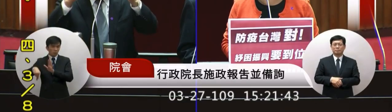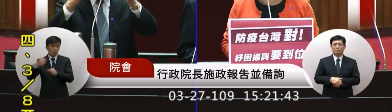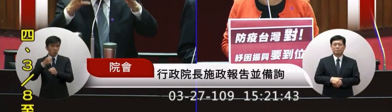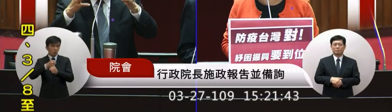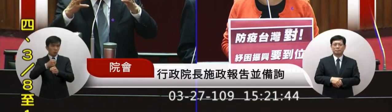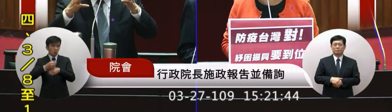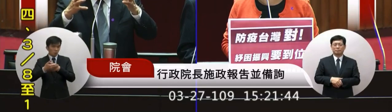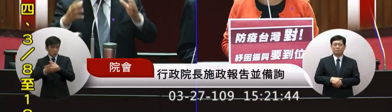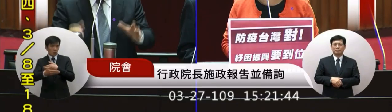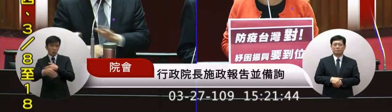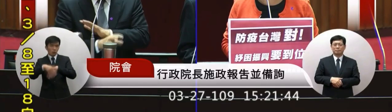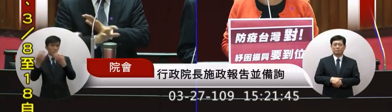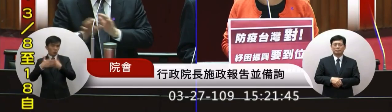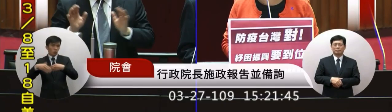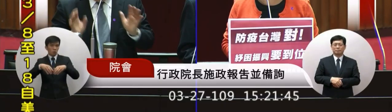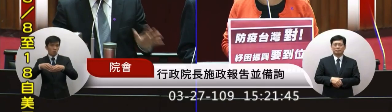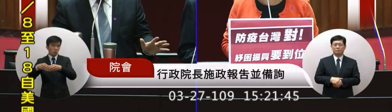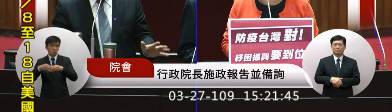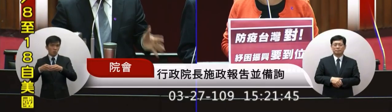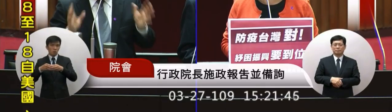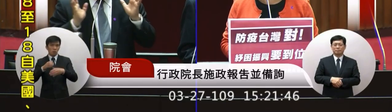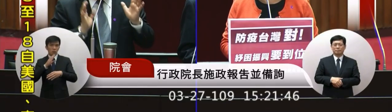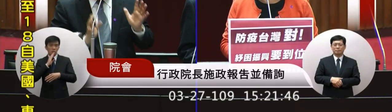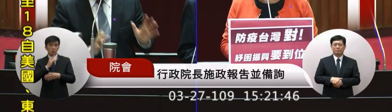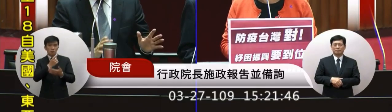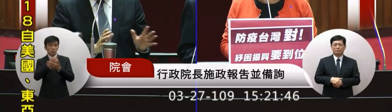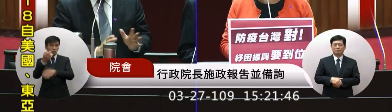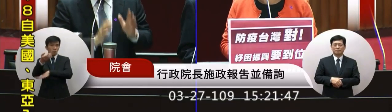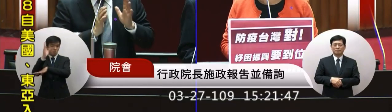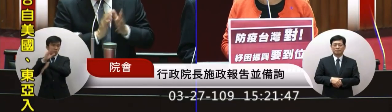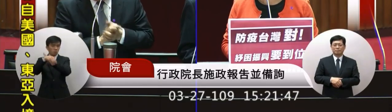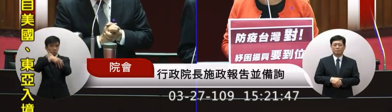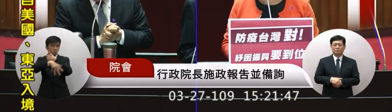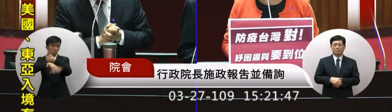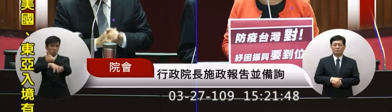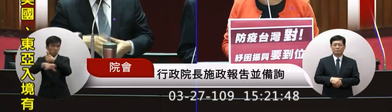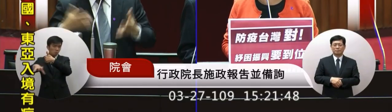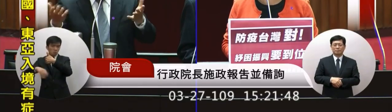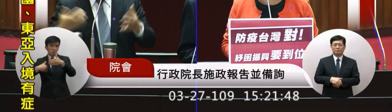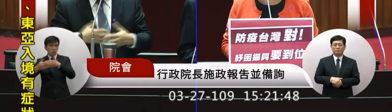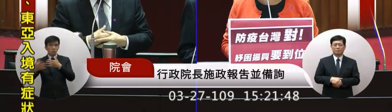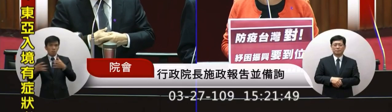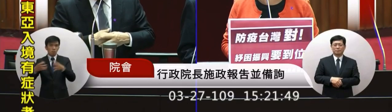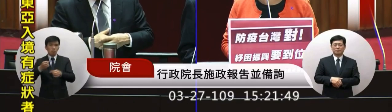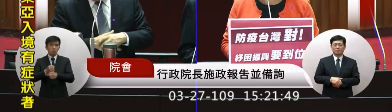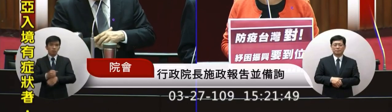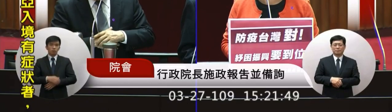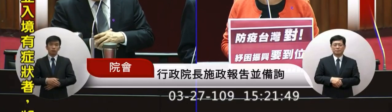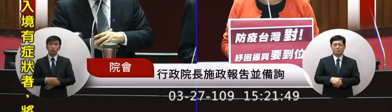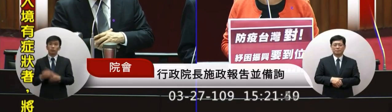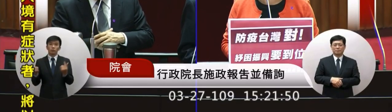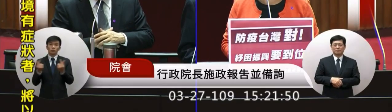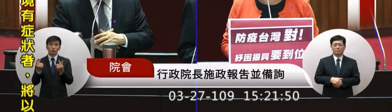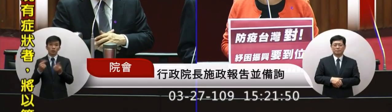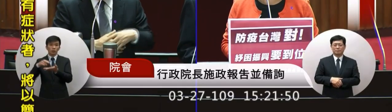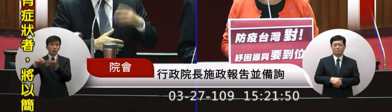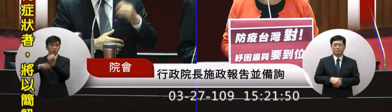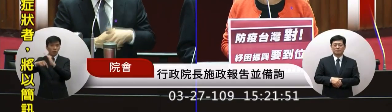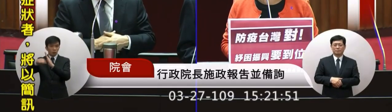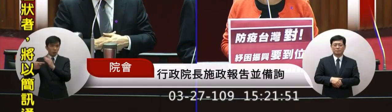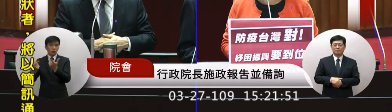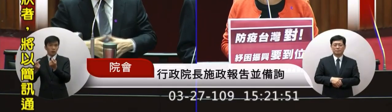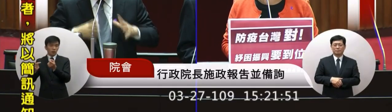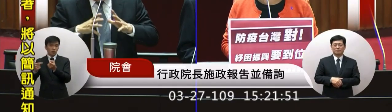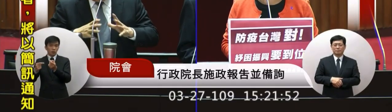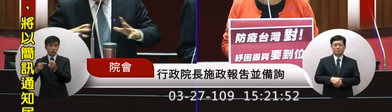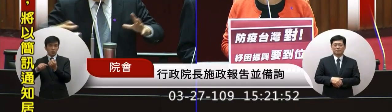实就是一个团队，这个每一个部会各方面都帮忙，包括贵院很快速通过特别条例、特